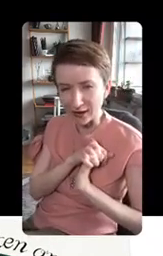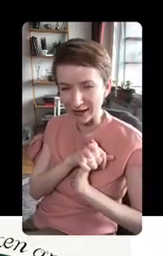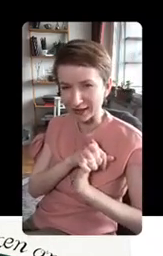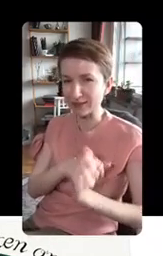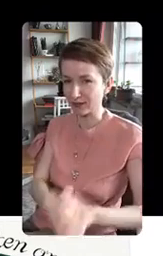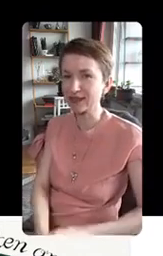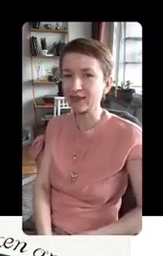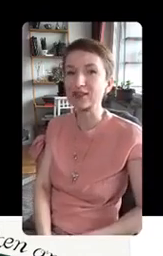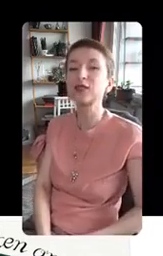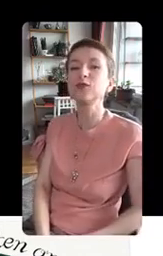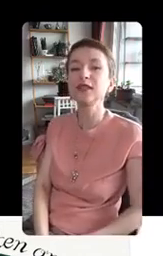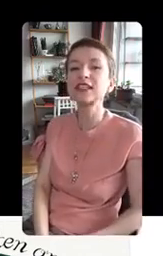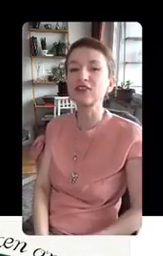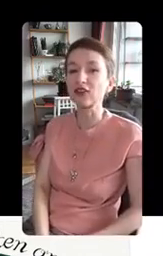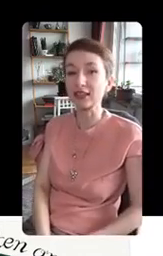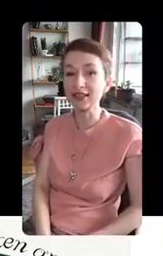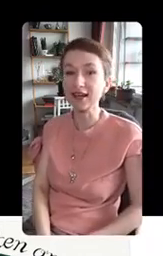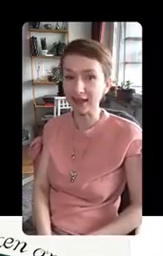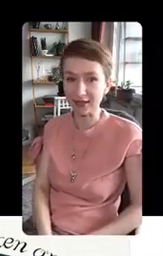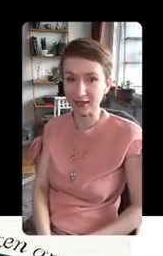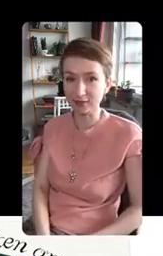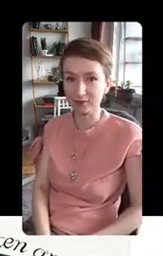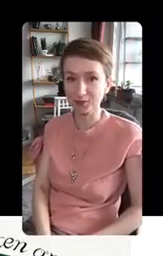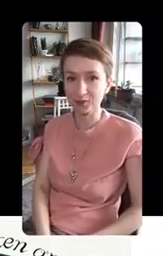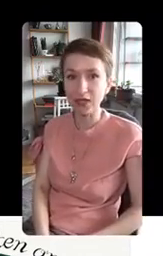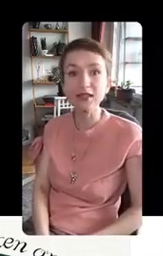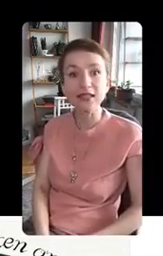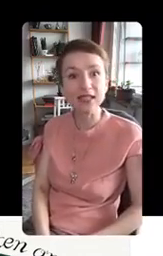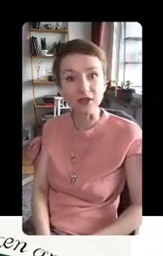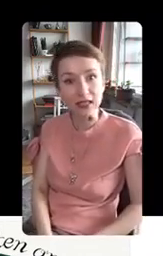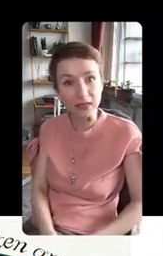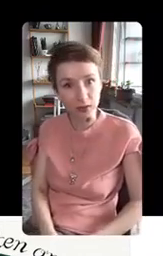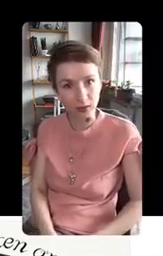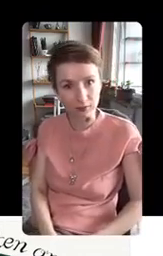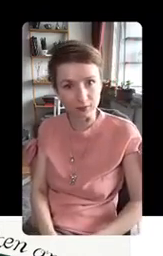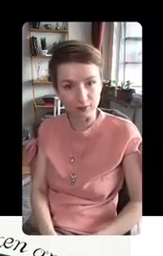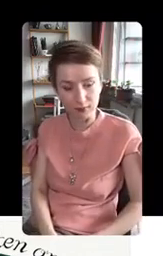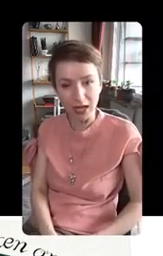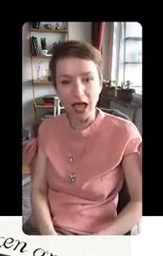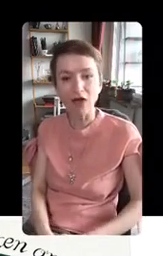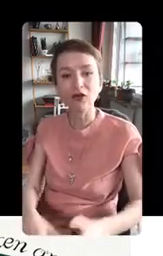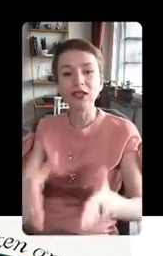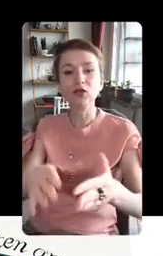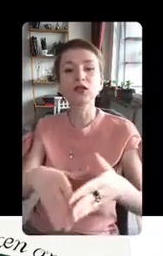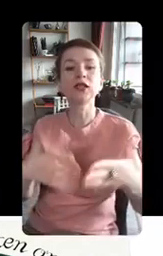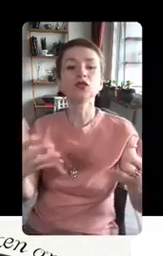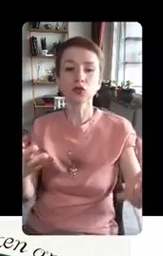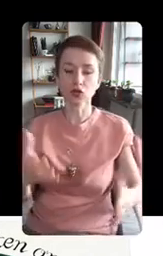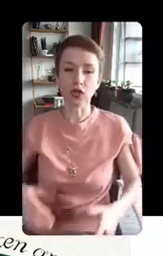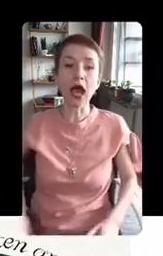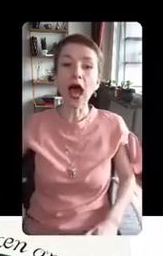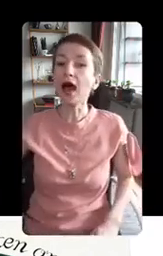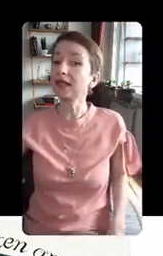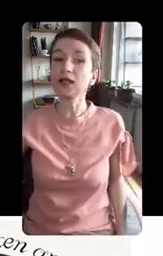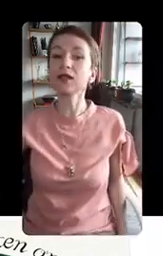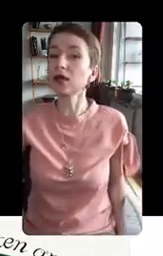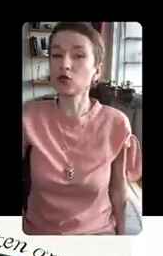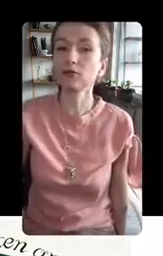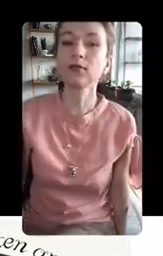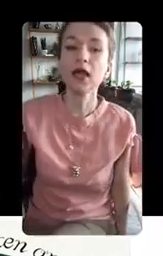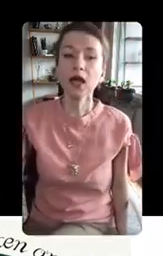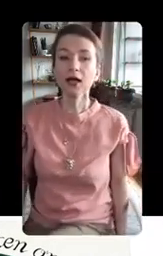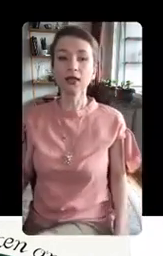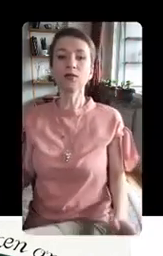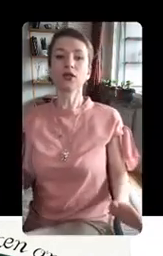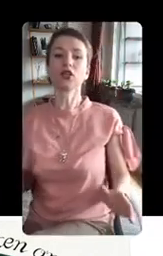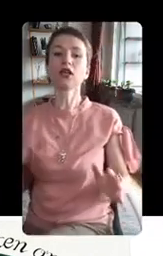с кого Эльза Бесков списывала вот эти характеры? Да со своей семьи. Вот эти вот три тетушки, они не